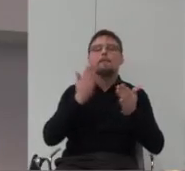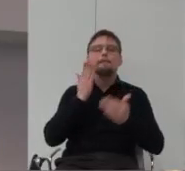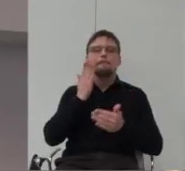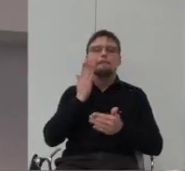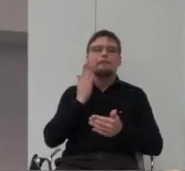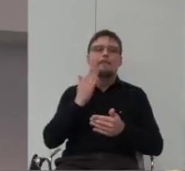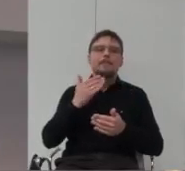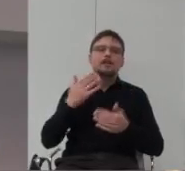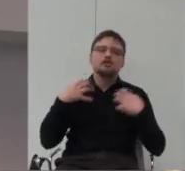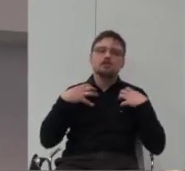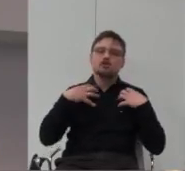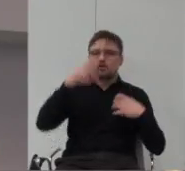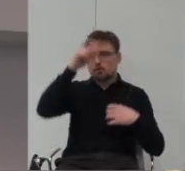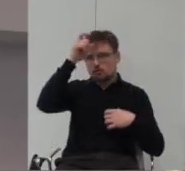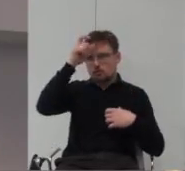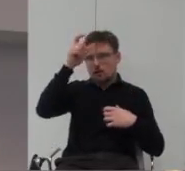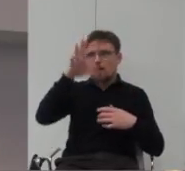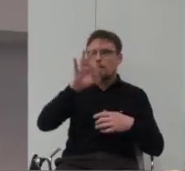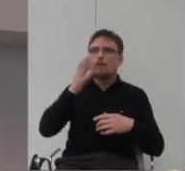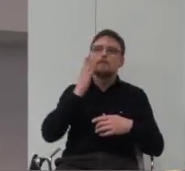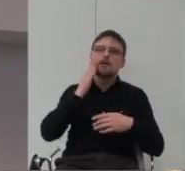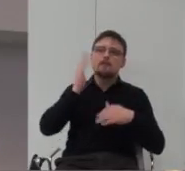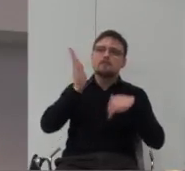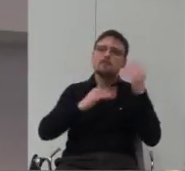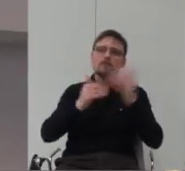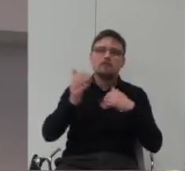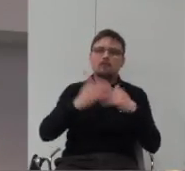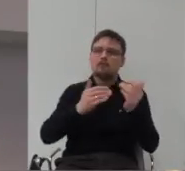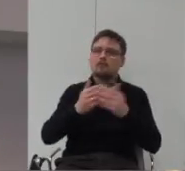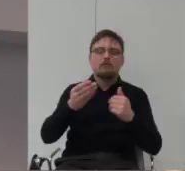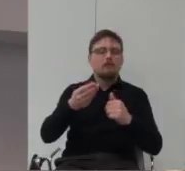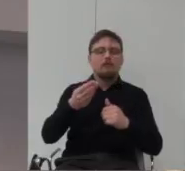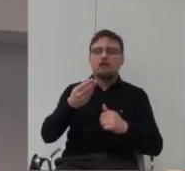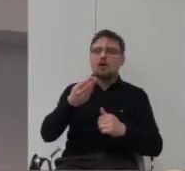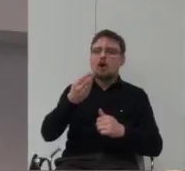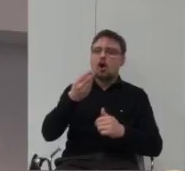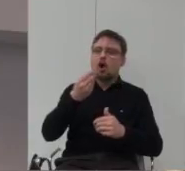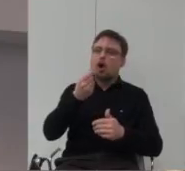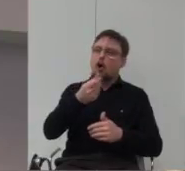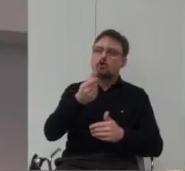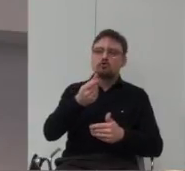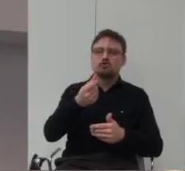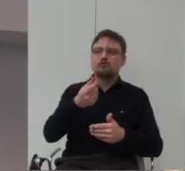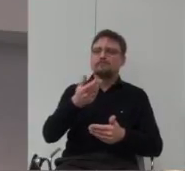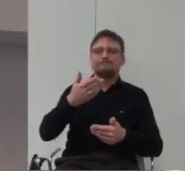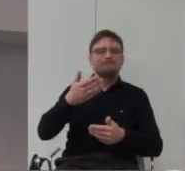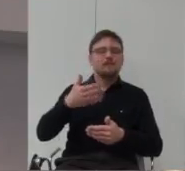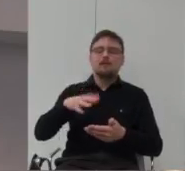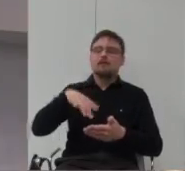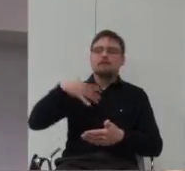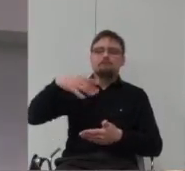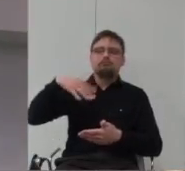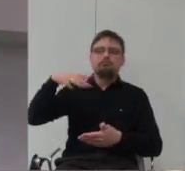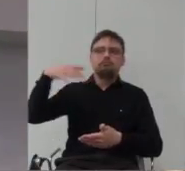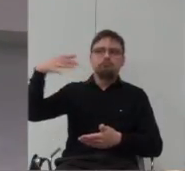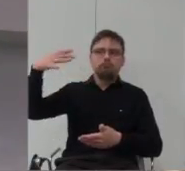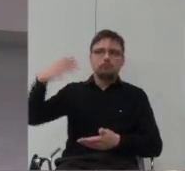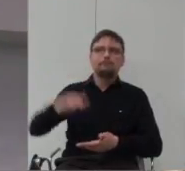to życie właściwie nasze współczesne poprzez to, że te ogromne koszty budowy mieszkań